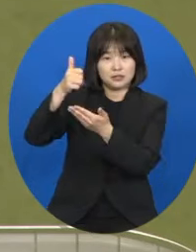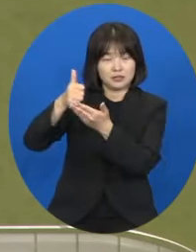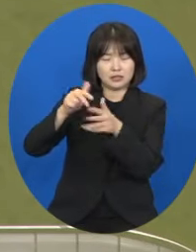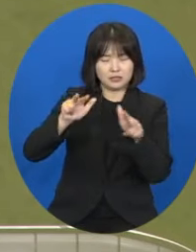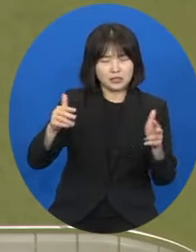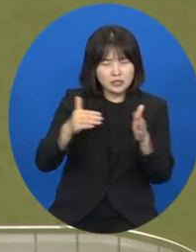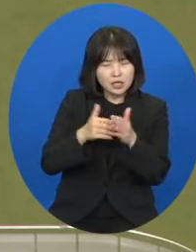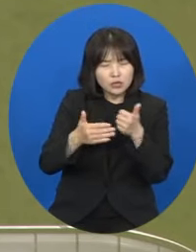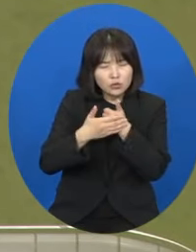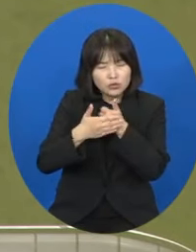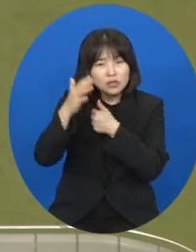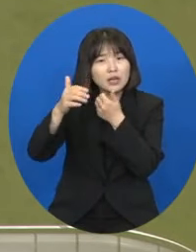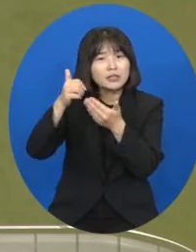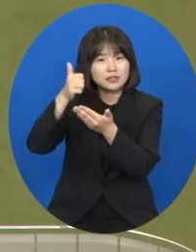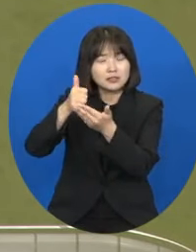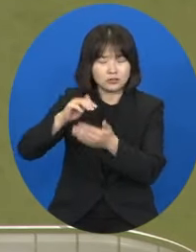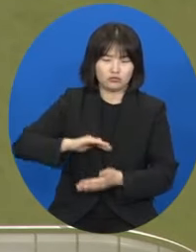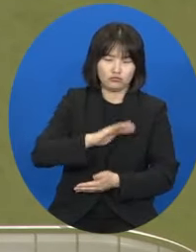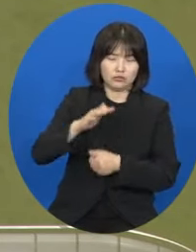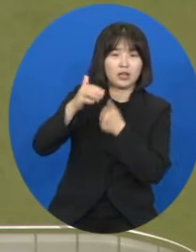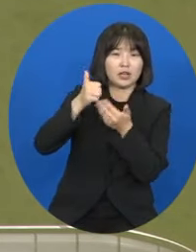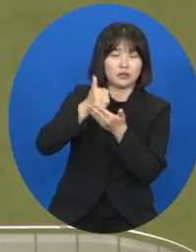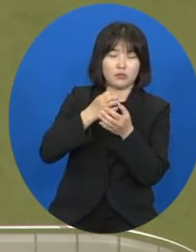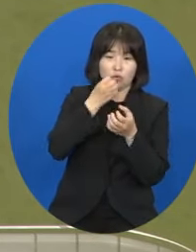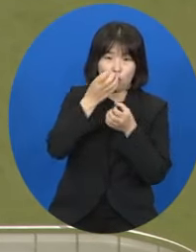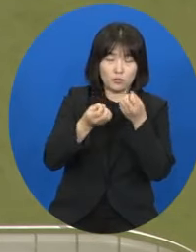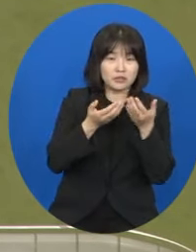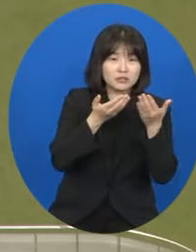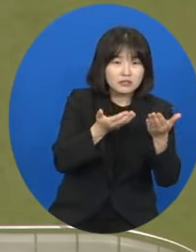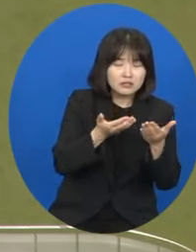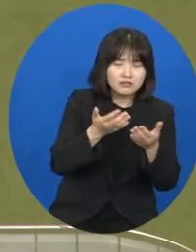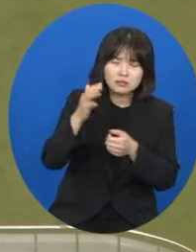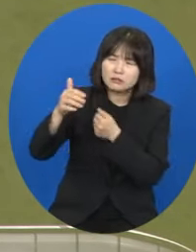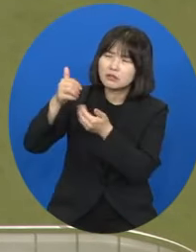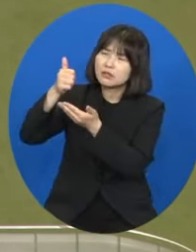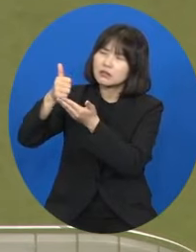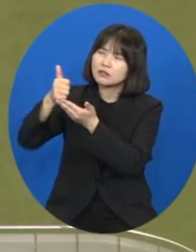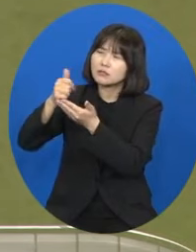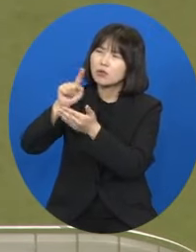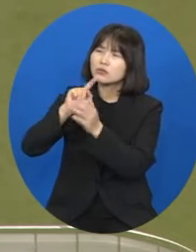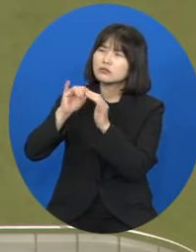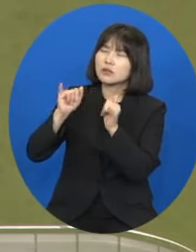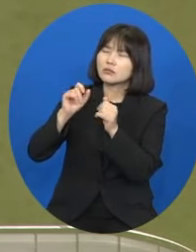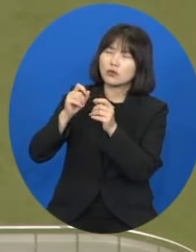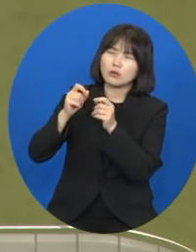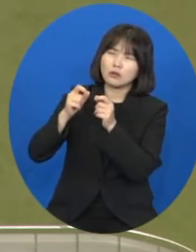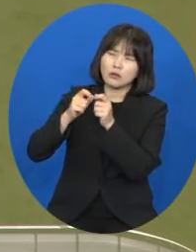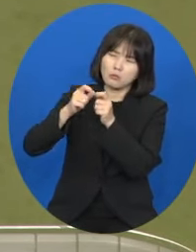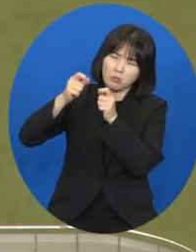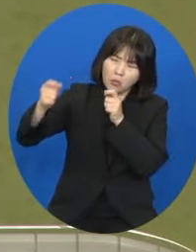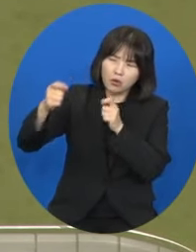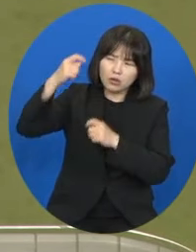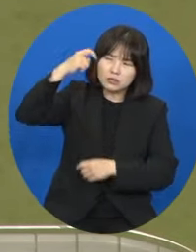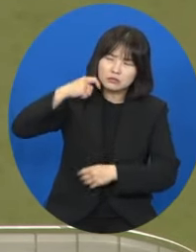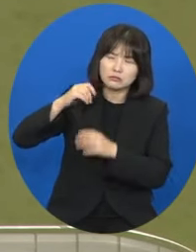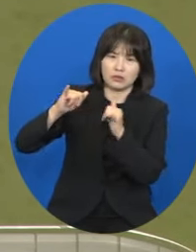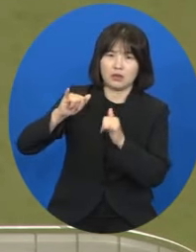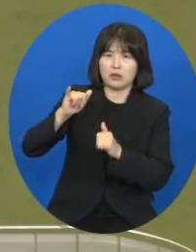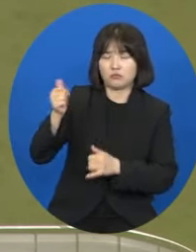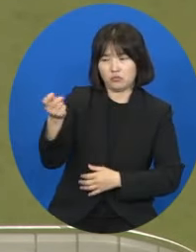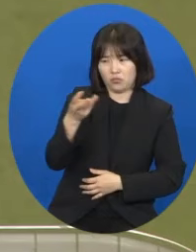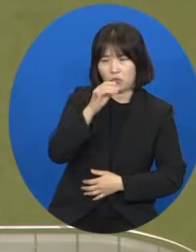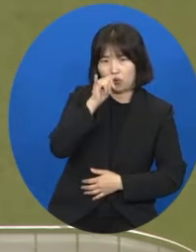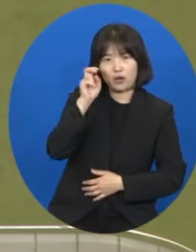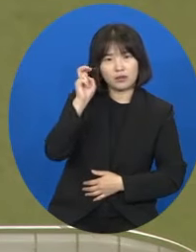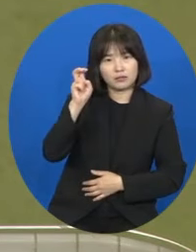우리 하나님으로 고백을 하는데 어떤 분들에게는 이 하나님이 좀 멀기만 느껴지는 분들도 계실지도